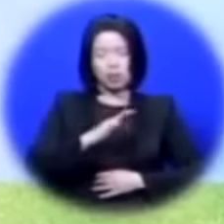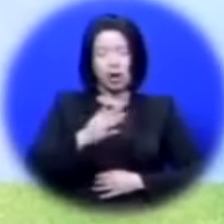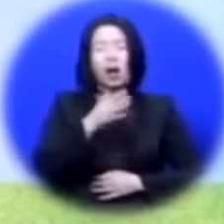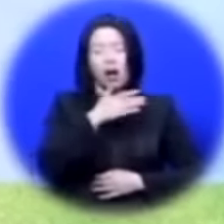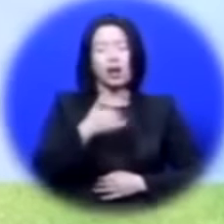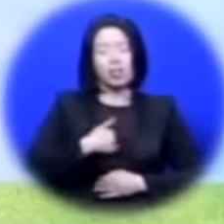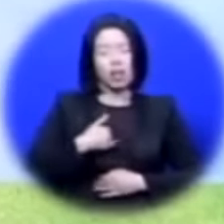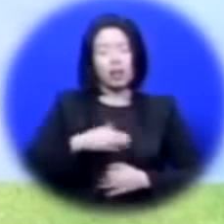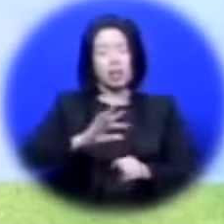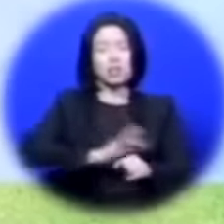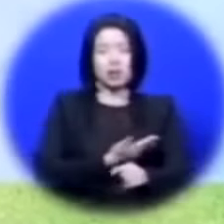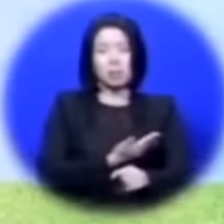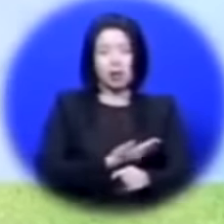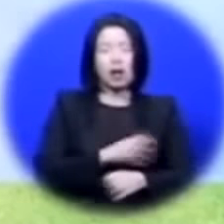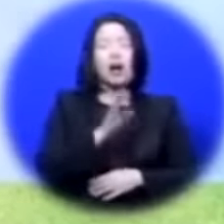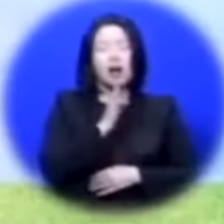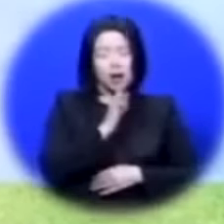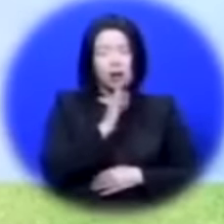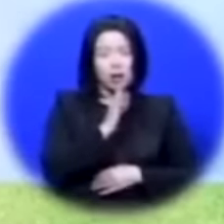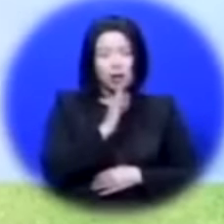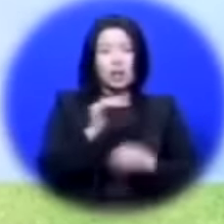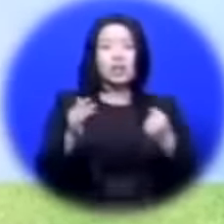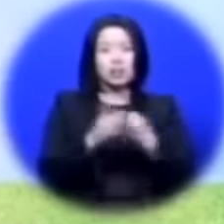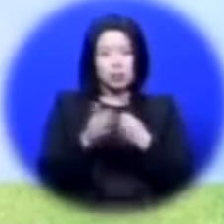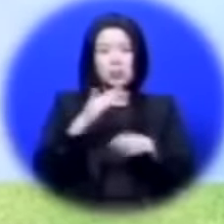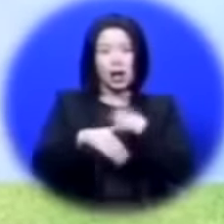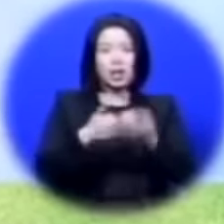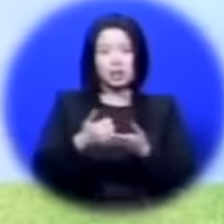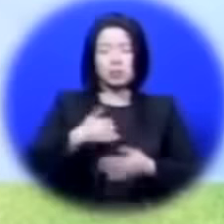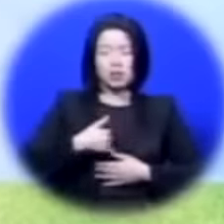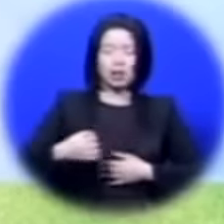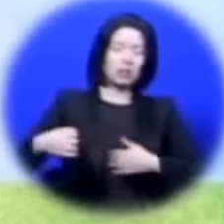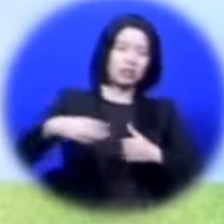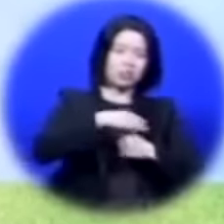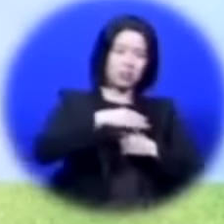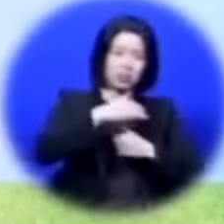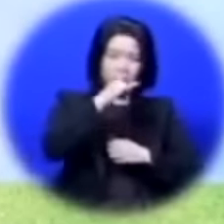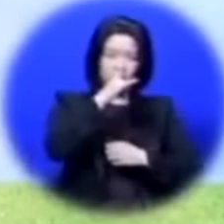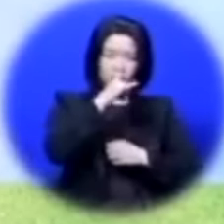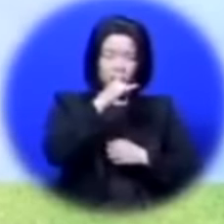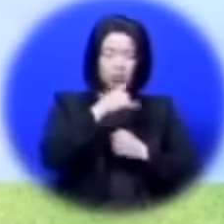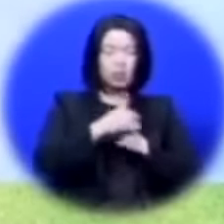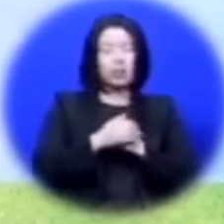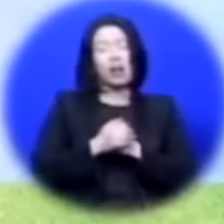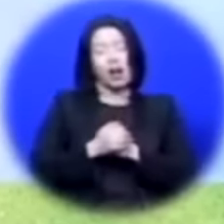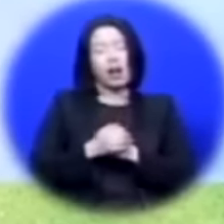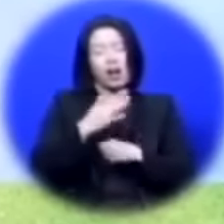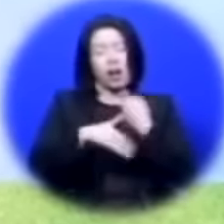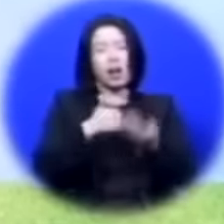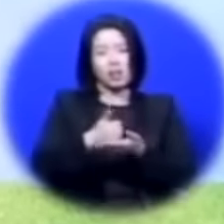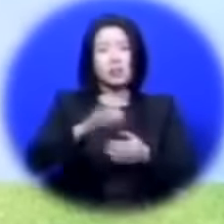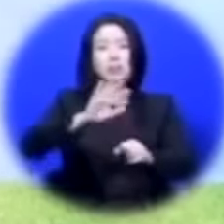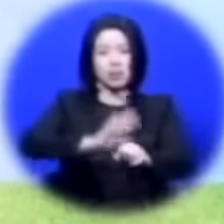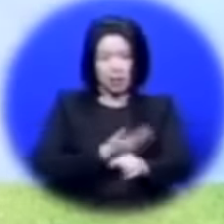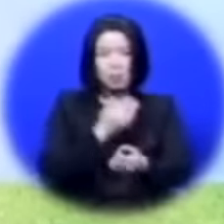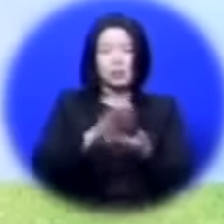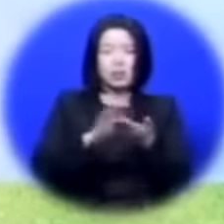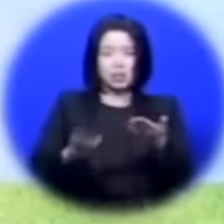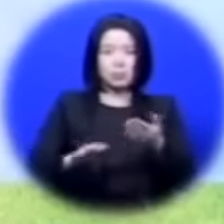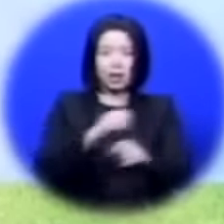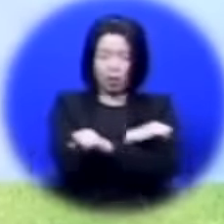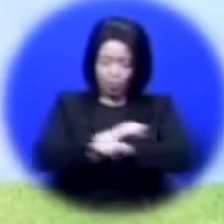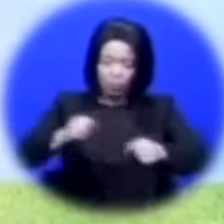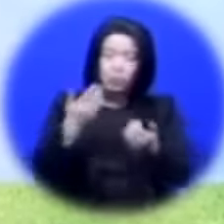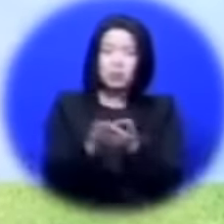잘못했다 아 그랬구나 그래서이 를 치시는 거 하나님 잘못했습니다 하나님 용서해